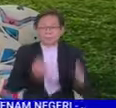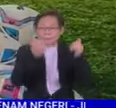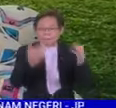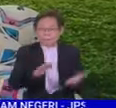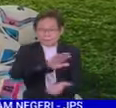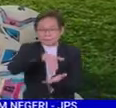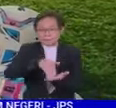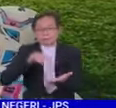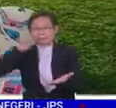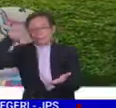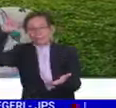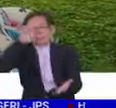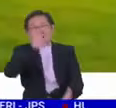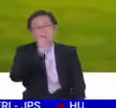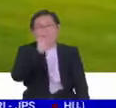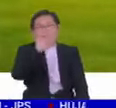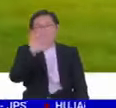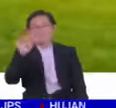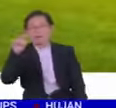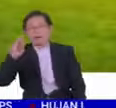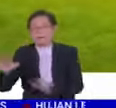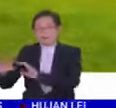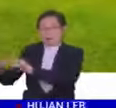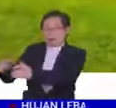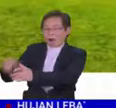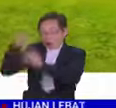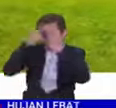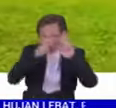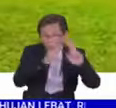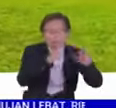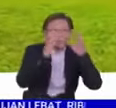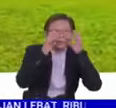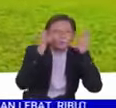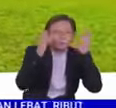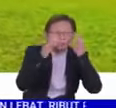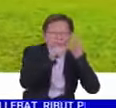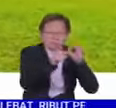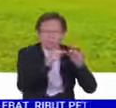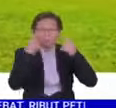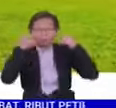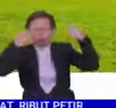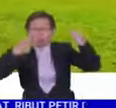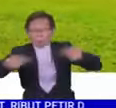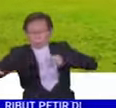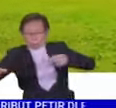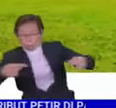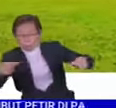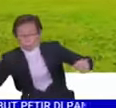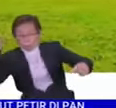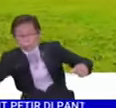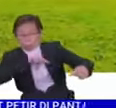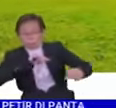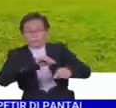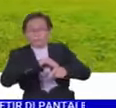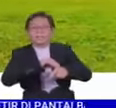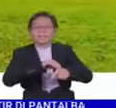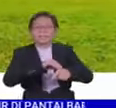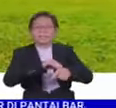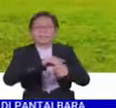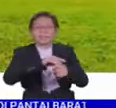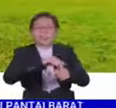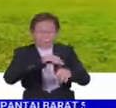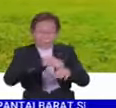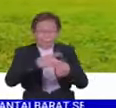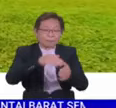Pemain tengah Sabah, Irfan Fazail berkata pasukannya masih menghormati Kuching City yang berjaya memberi tentangan sengit kepada mereka di Stadium Negeri minggu